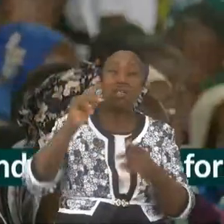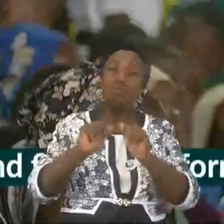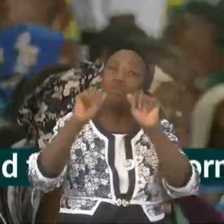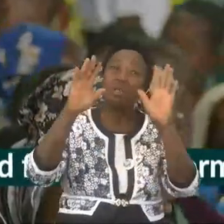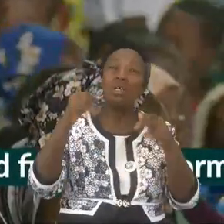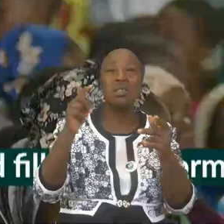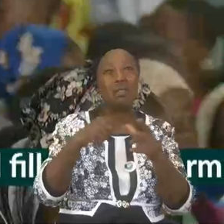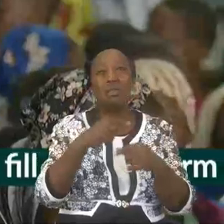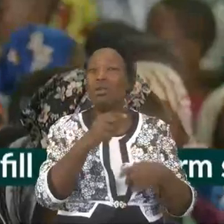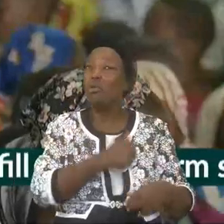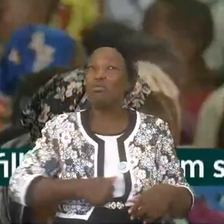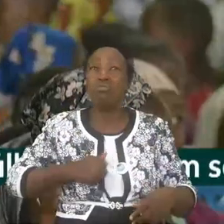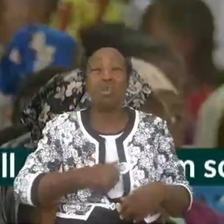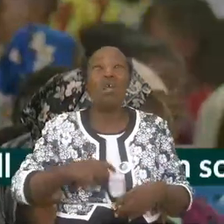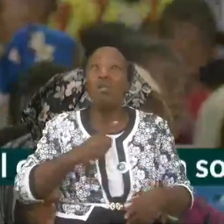ce soir.